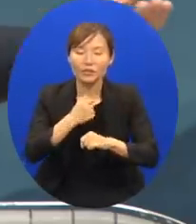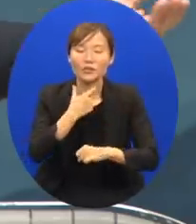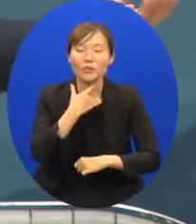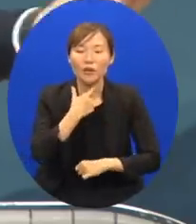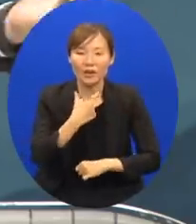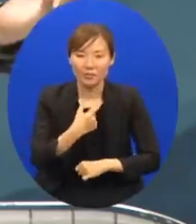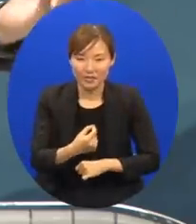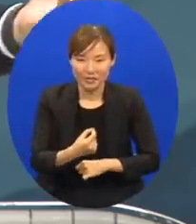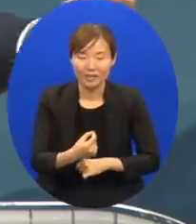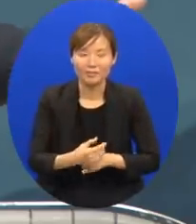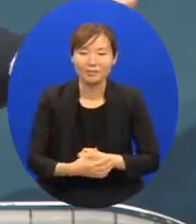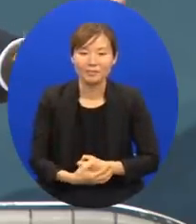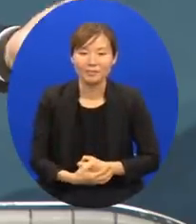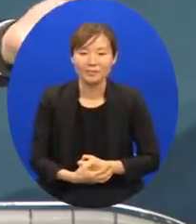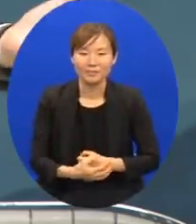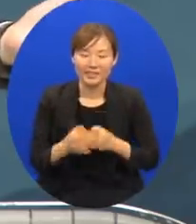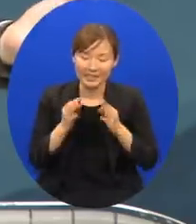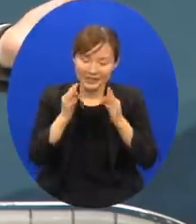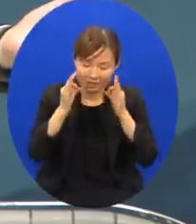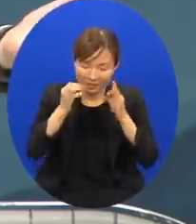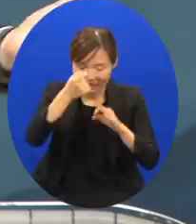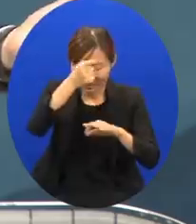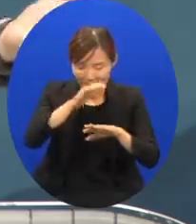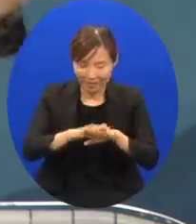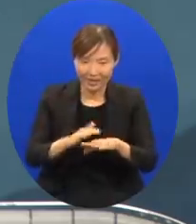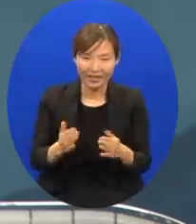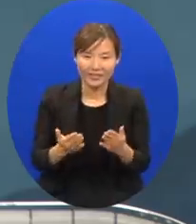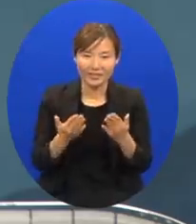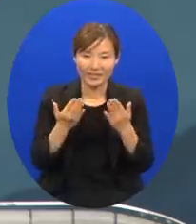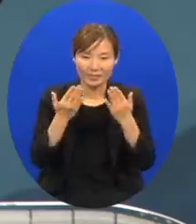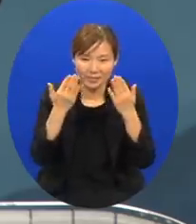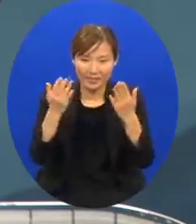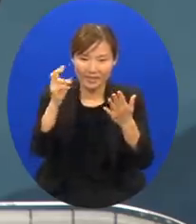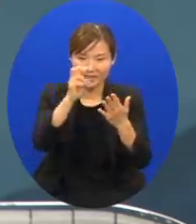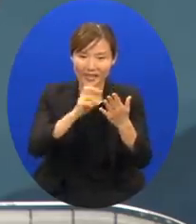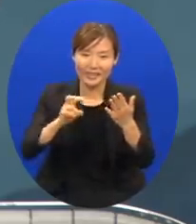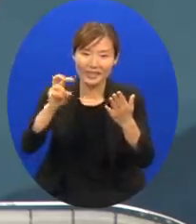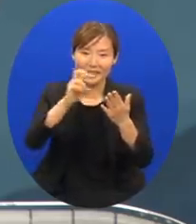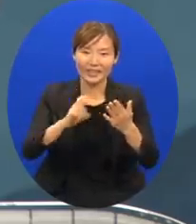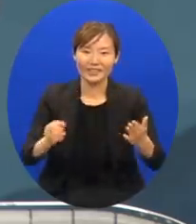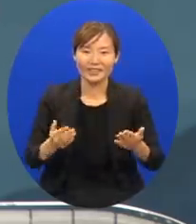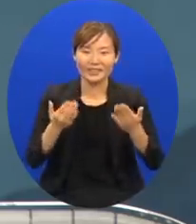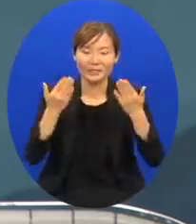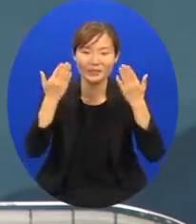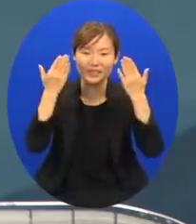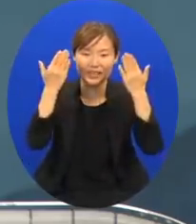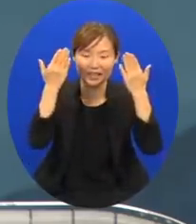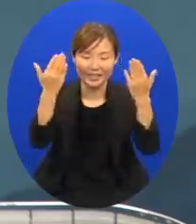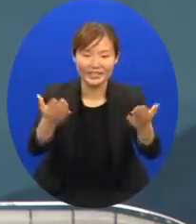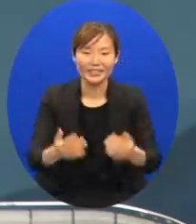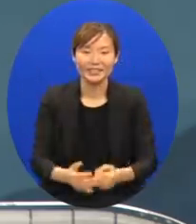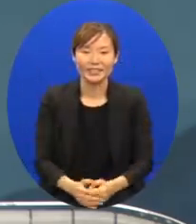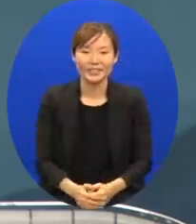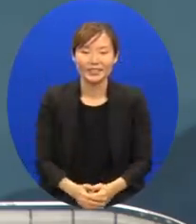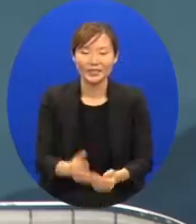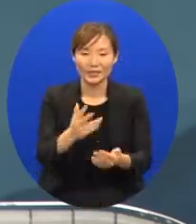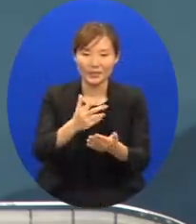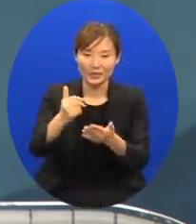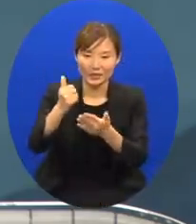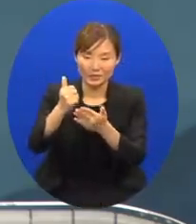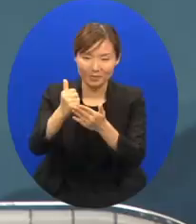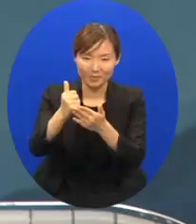아버지 1 오늘도 전심으로 하나님께 예배하고 찬양을 주님께 올려드림 또한 주님